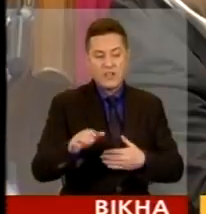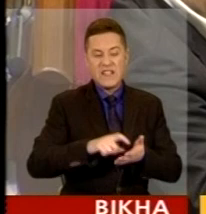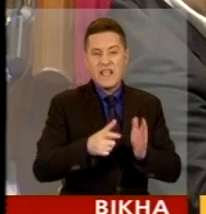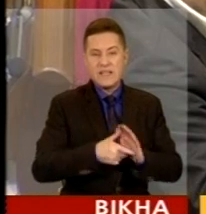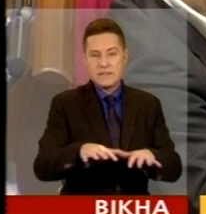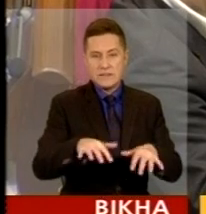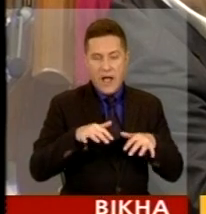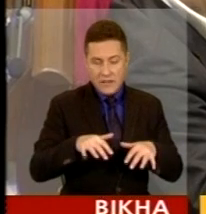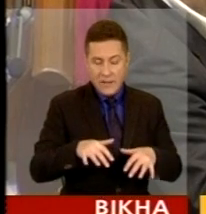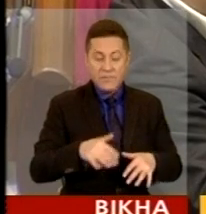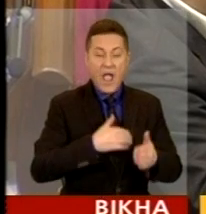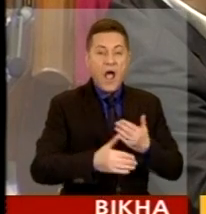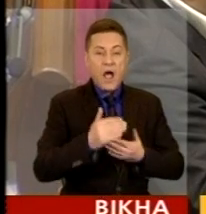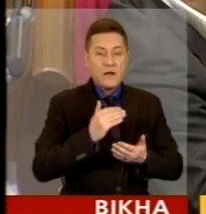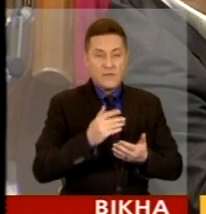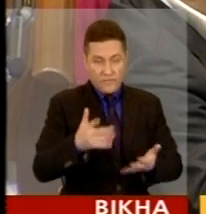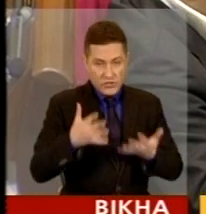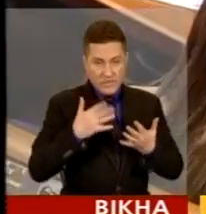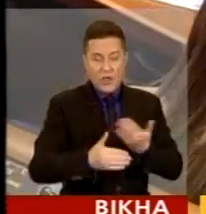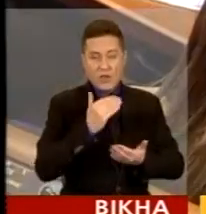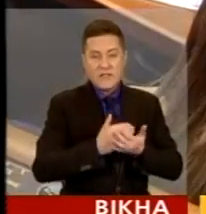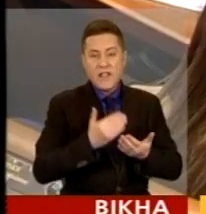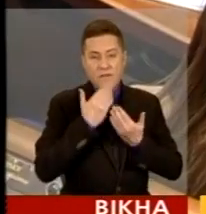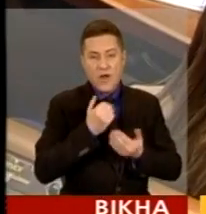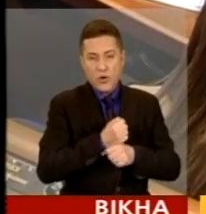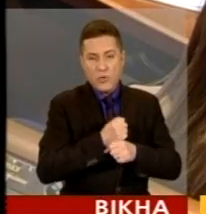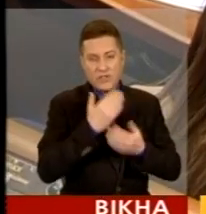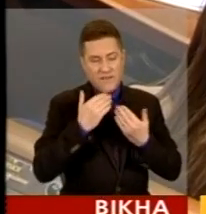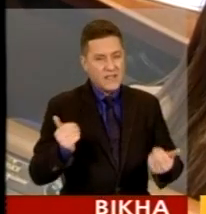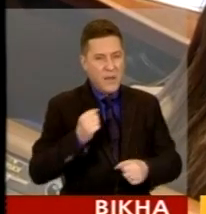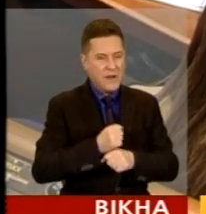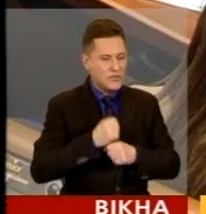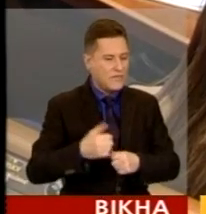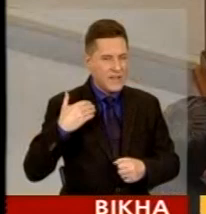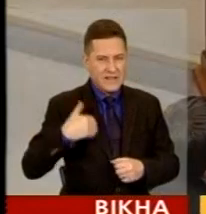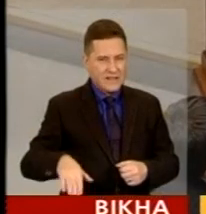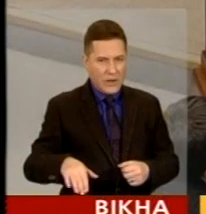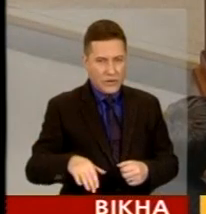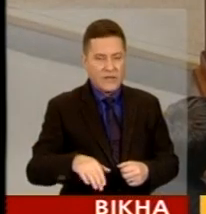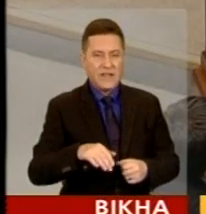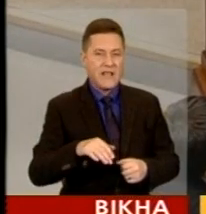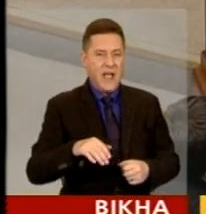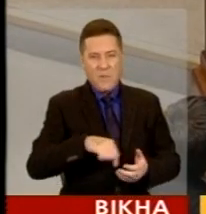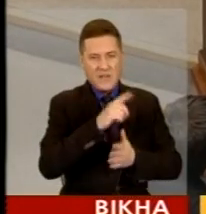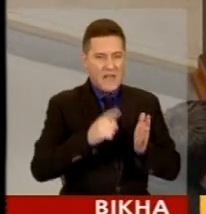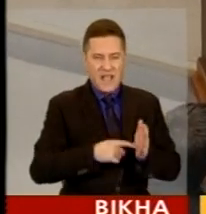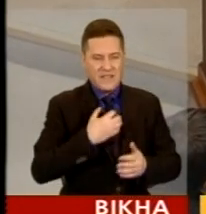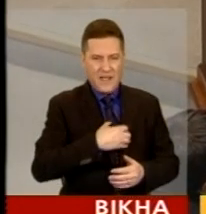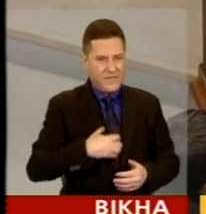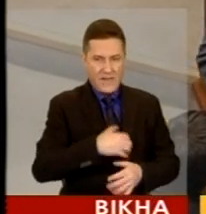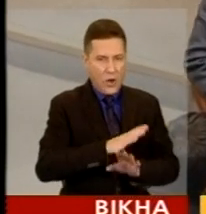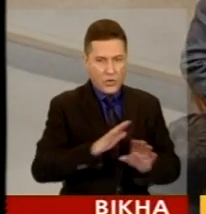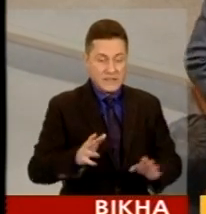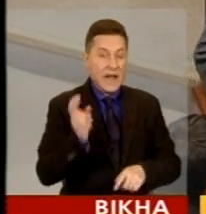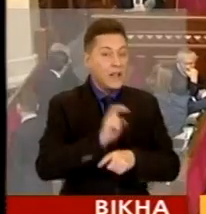Та вочевидь, останнього робочого дня тижня депутатам працювати не кортить. Їхні питання мляві і негострі. Тим більше не прийшли ті, на кого